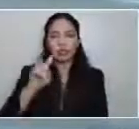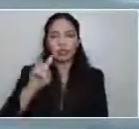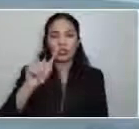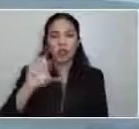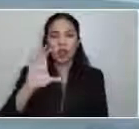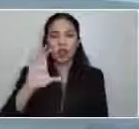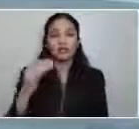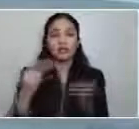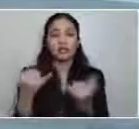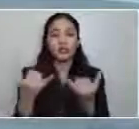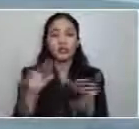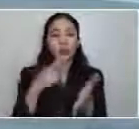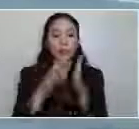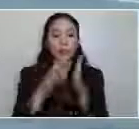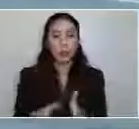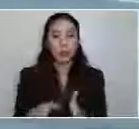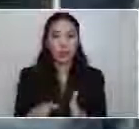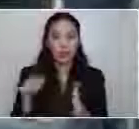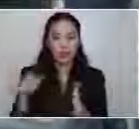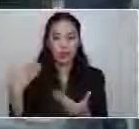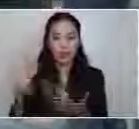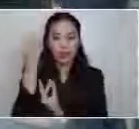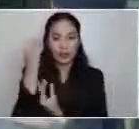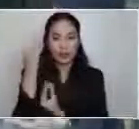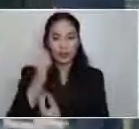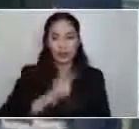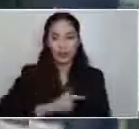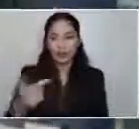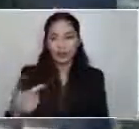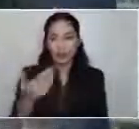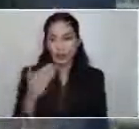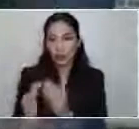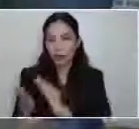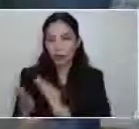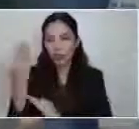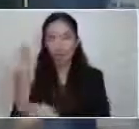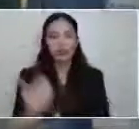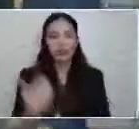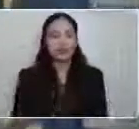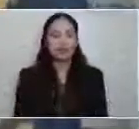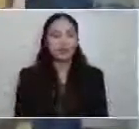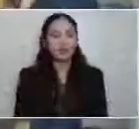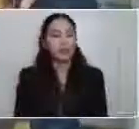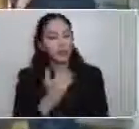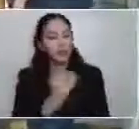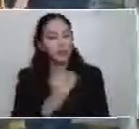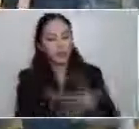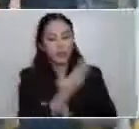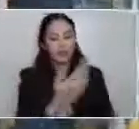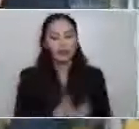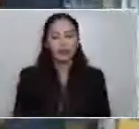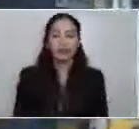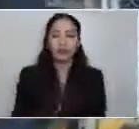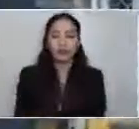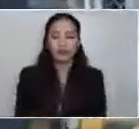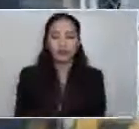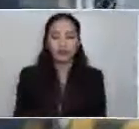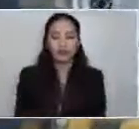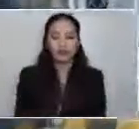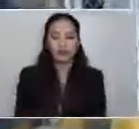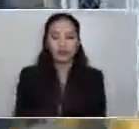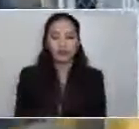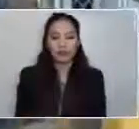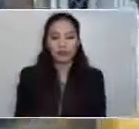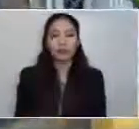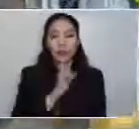7 inaasahang o alas 7:30 inaasahang darating ang mga ito sakay ng flight 5J671. Ito